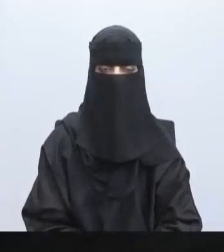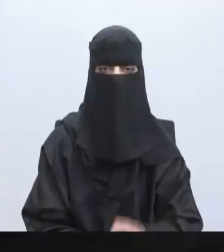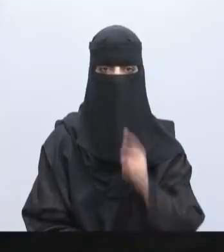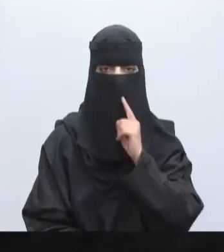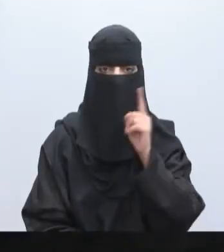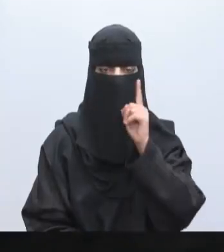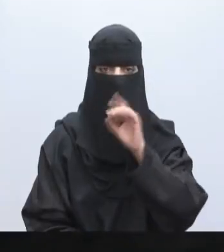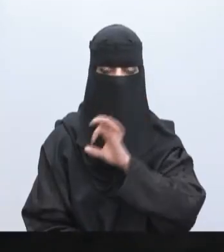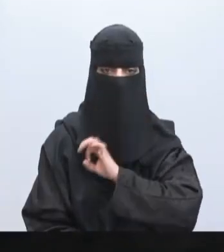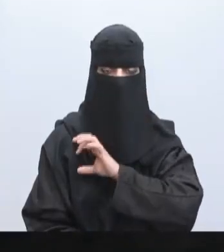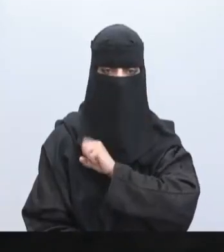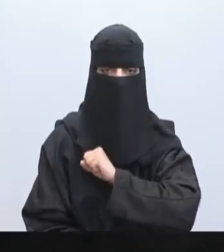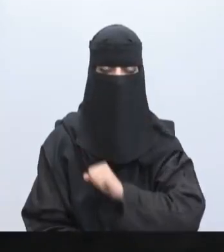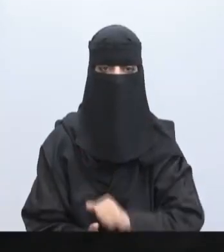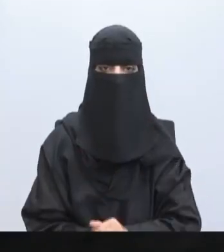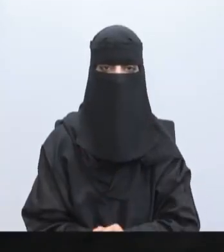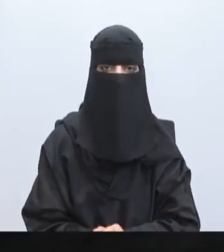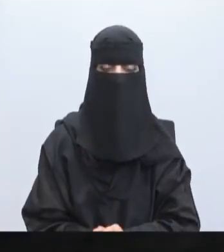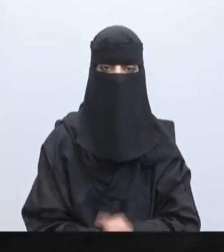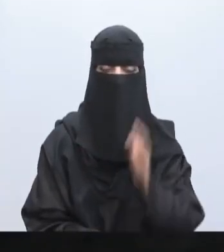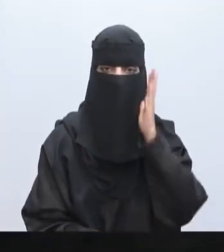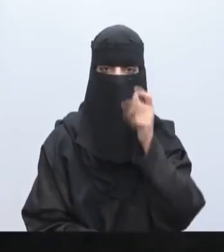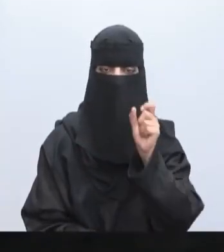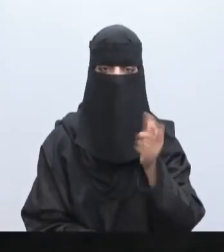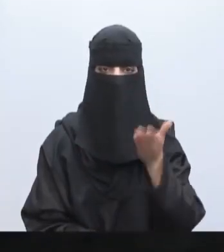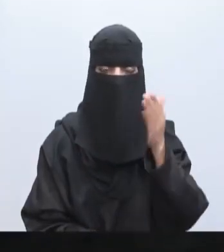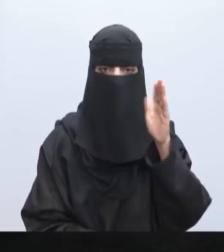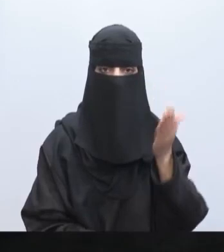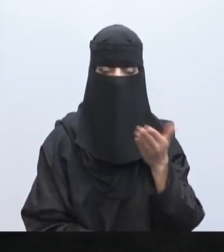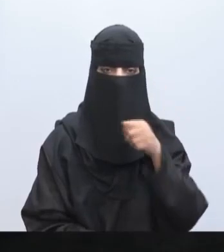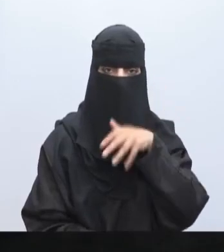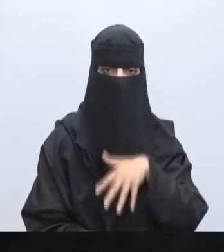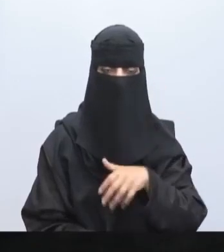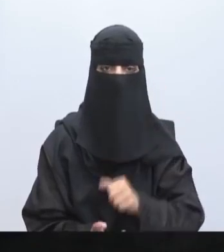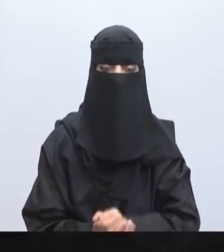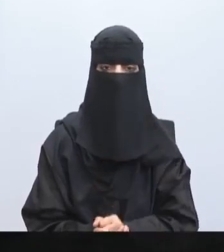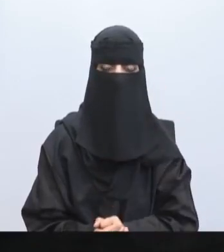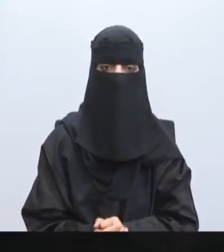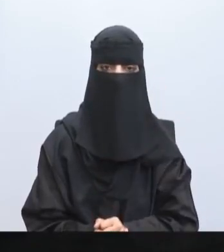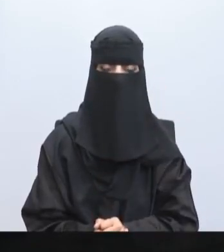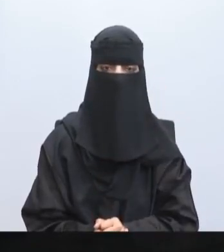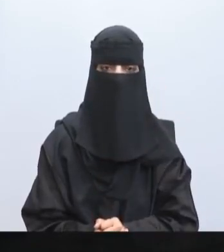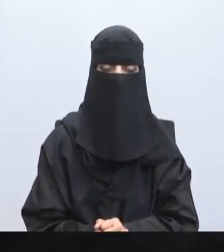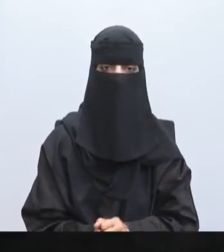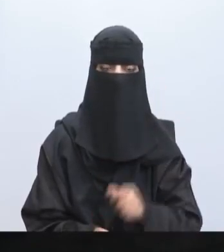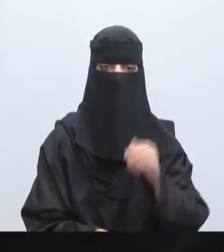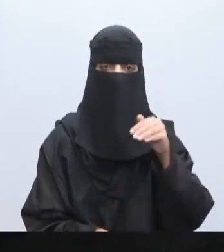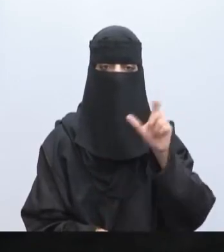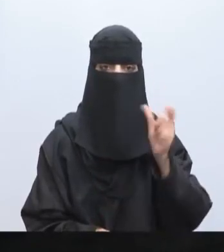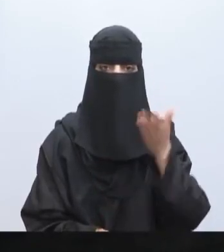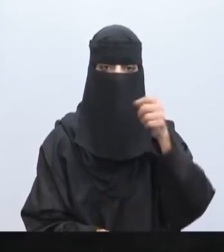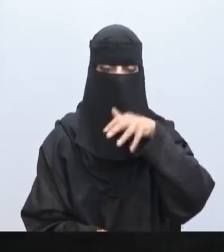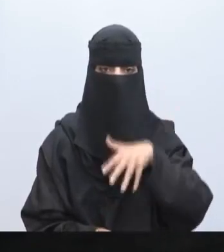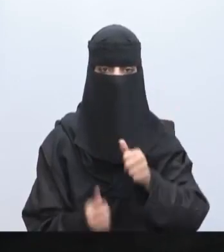بسم الله الرحمن الرحيم والصلاه والسلام على اشرف الانبياء والمرسلين نبينا محمد